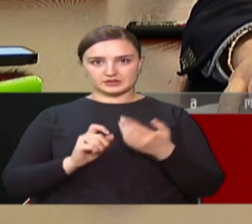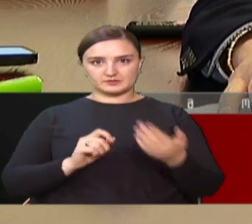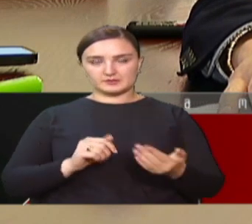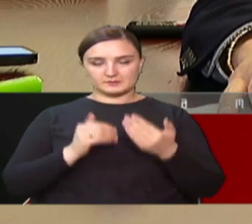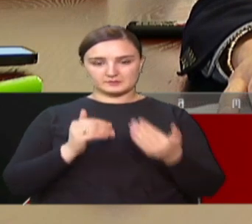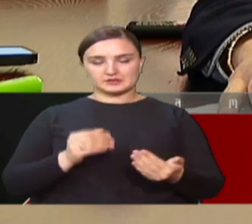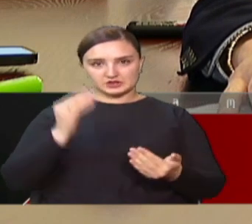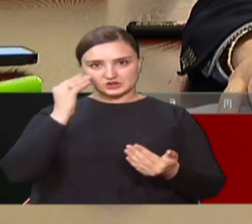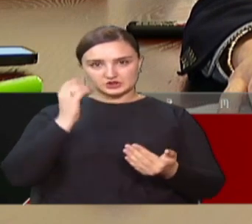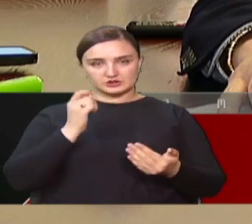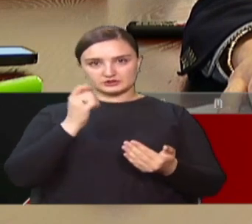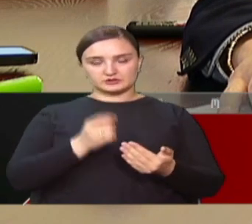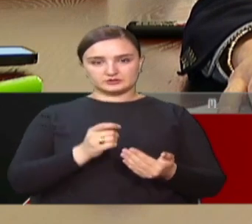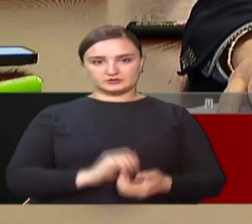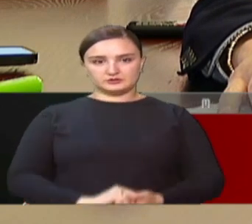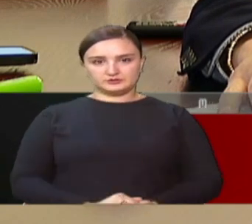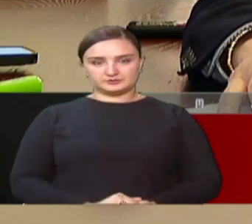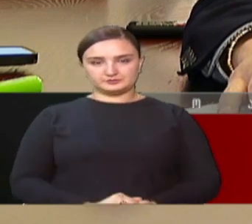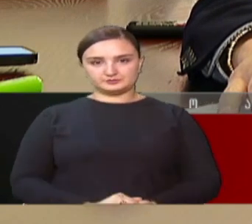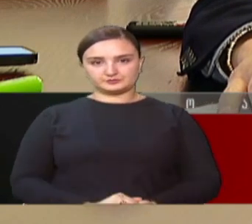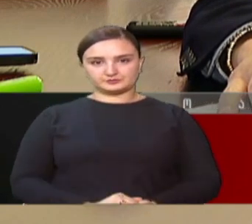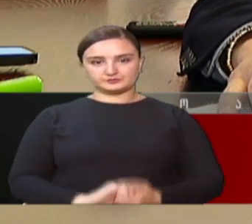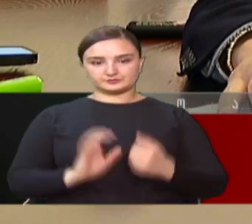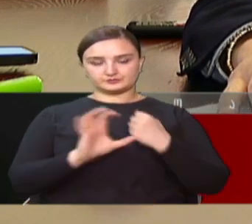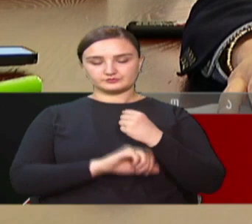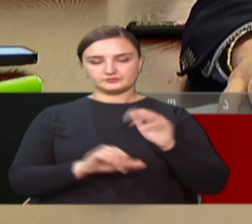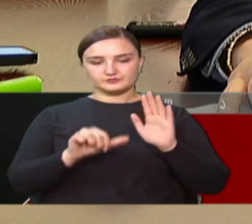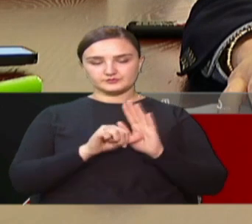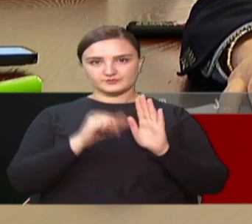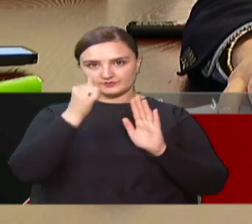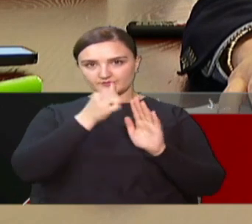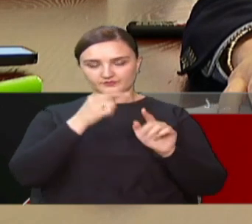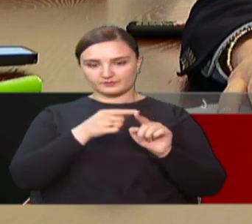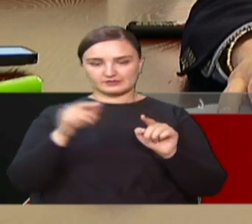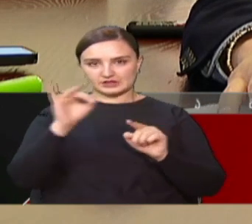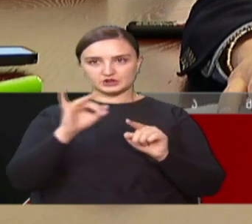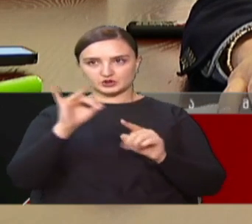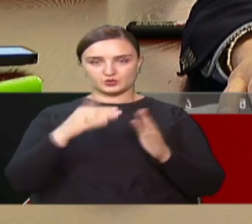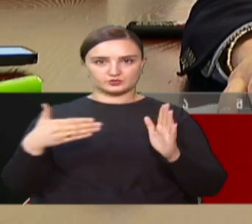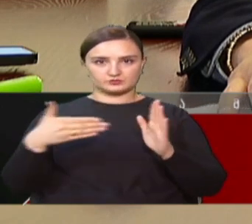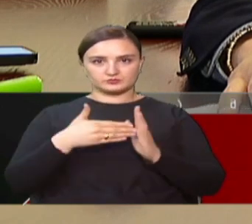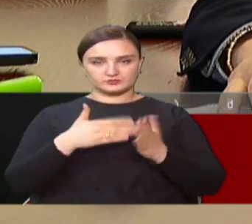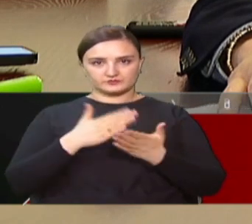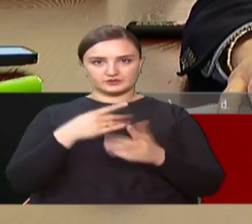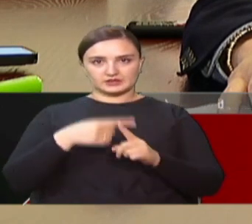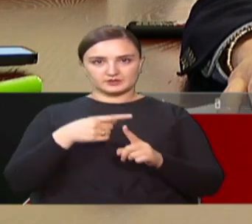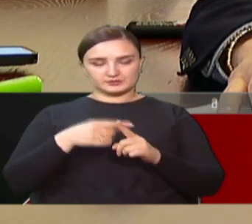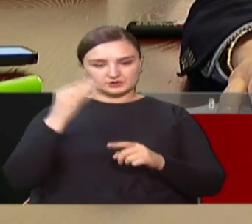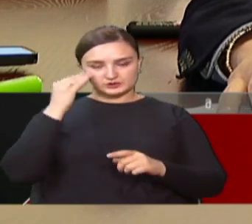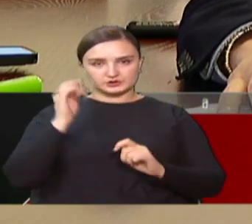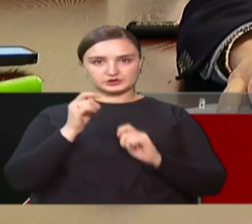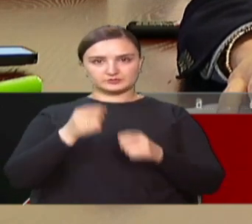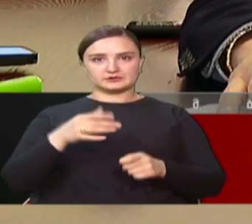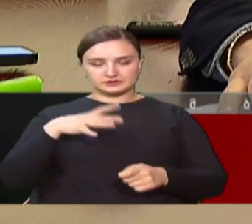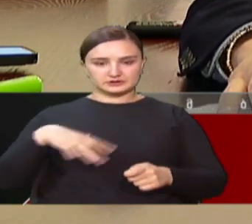მისი შეფასებით ბოლო 6 წლის განმავლობაში ისტორიულ მაქსიმუმზე არის დადებითი შეფასებით